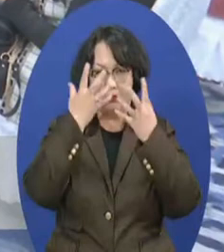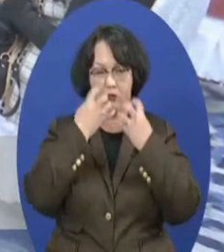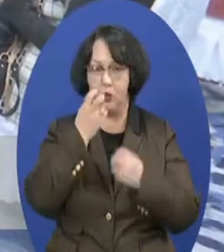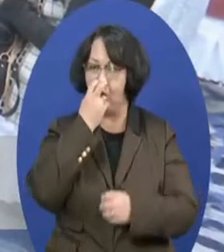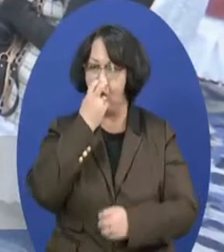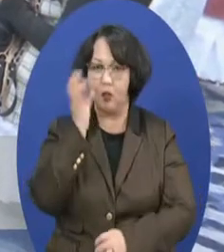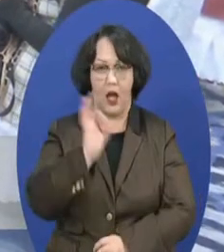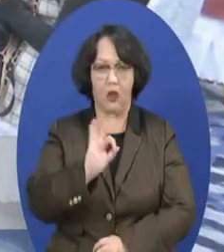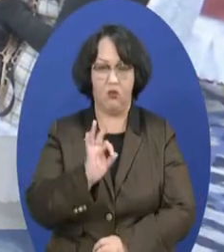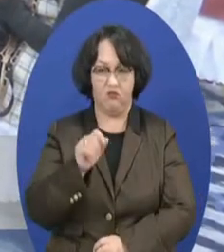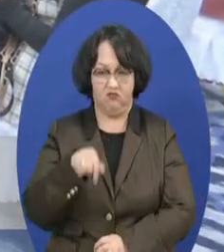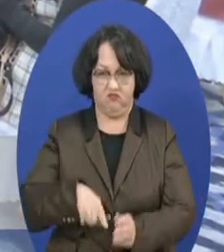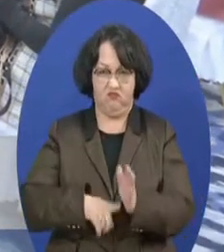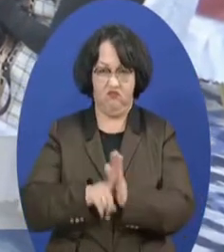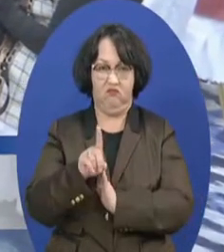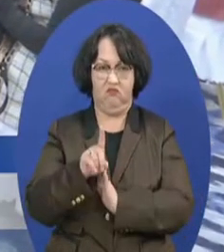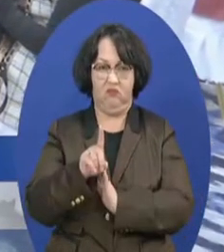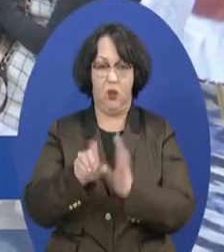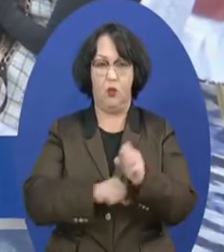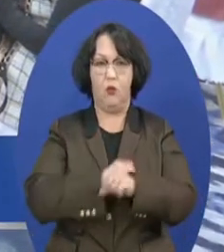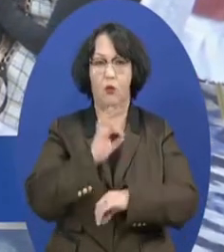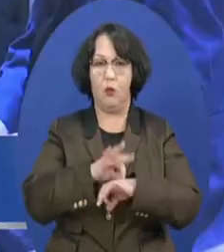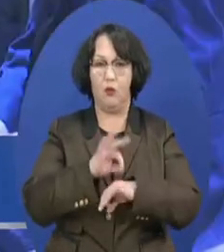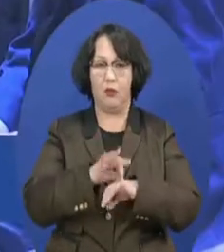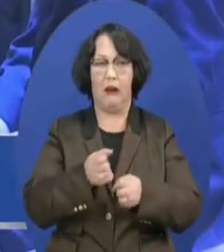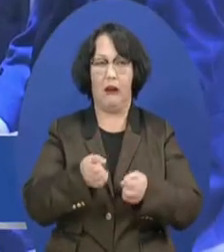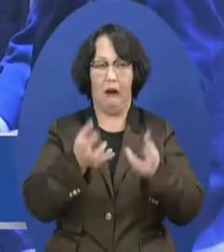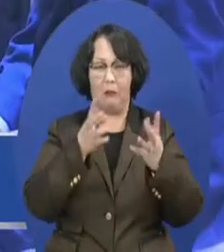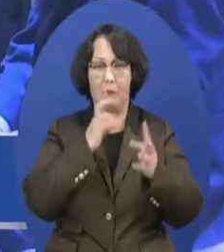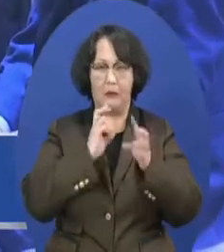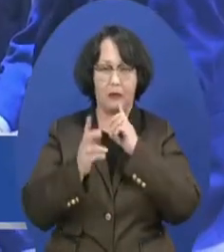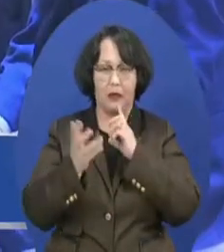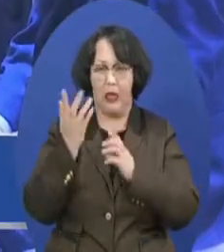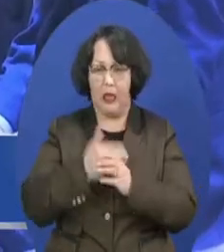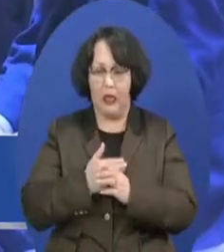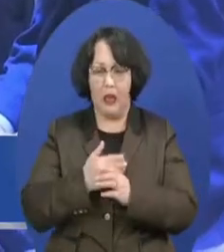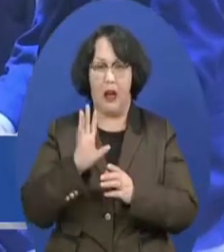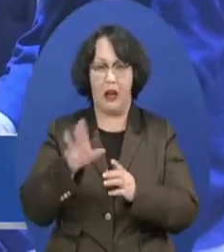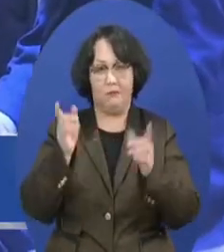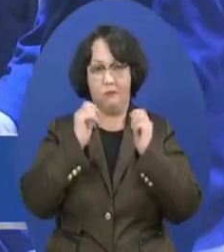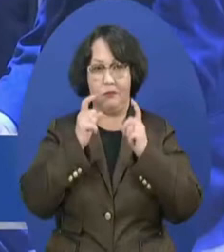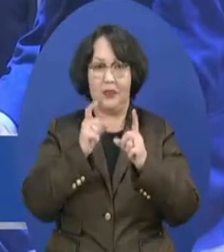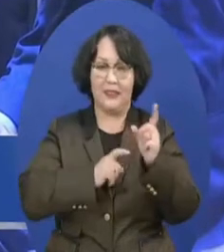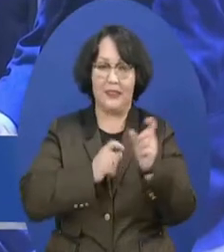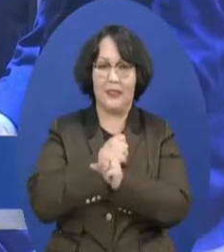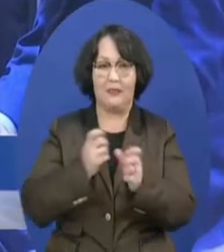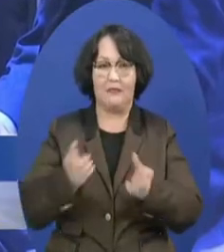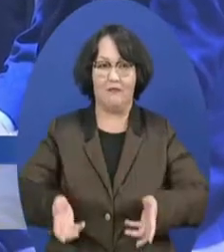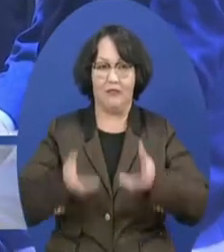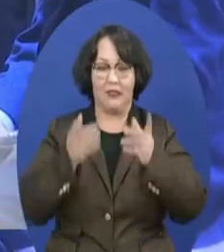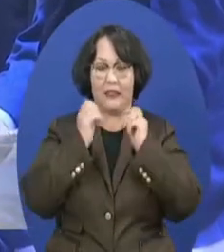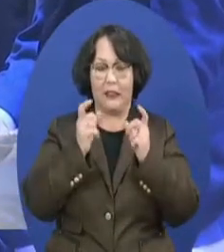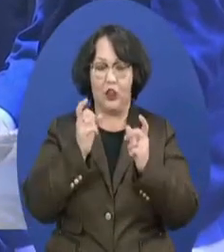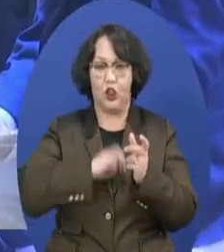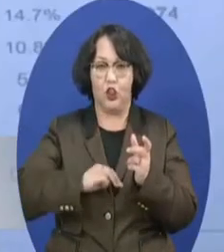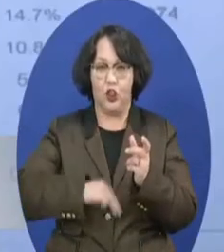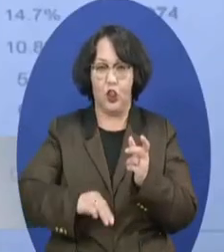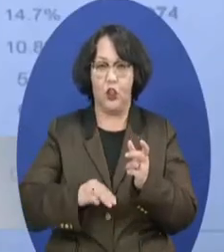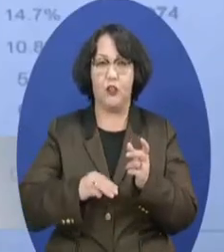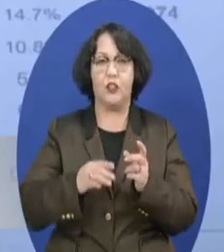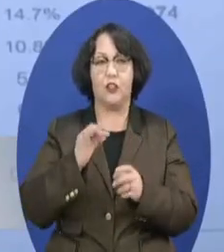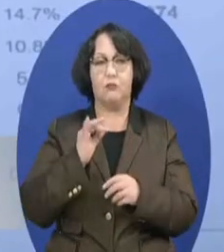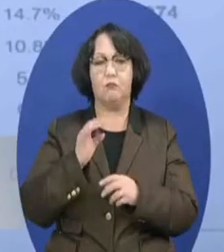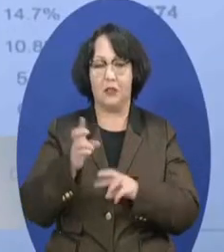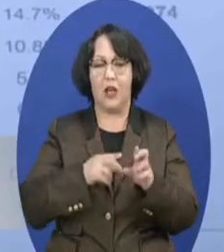Цар тахлын үеийн эдийн засгийг гүн шокноос гаргаж сэргээхэд хөл хорионд их дунд гүнзгий хэмжээнд нэрвэгдсэн бизнесийн хамгийн чухал